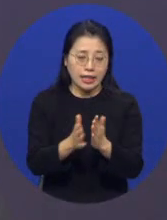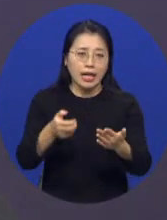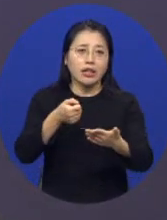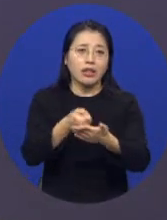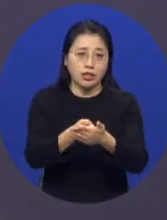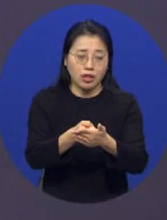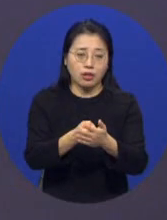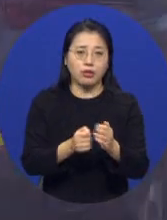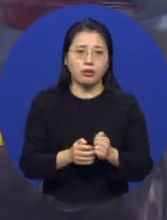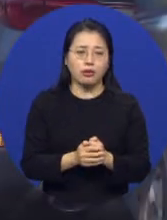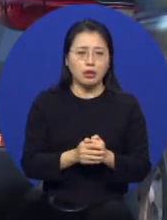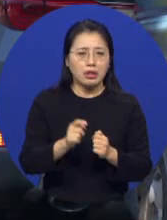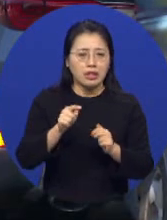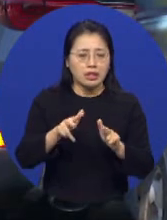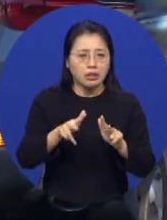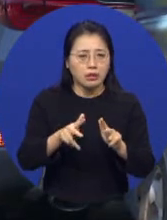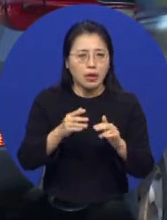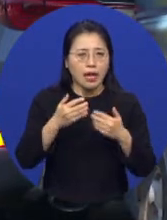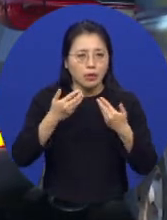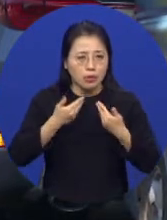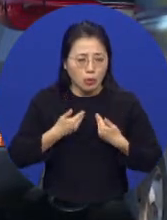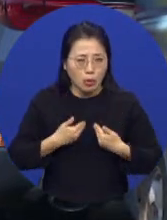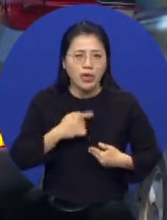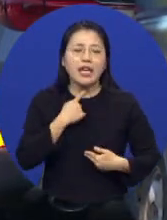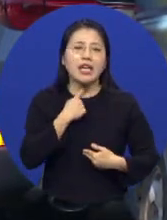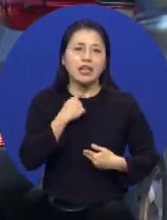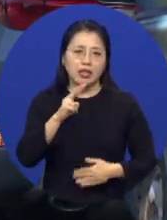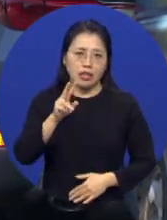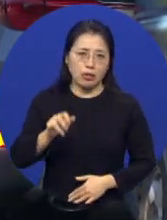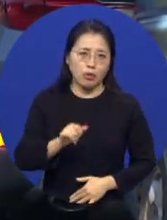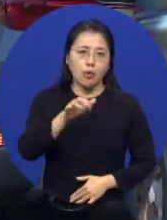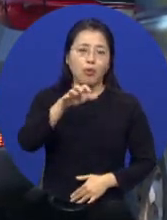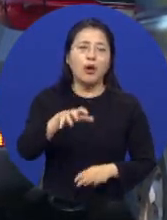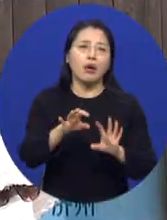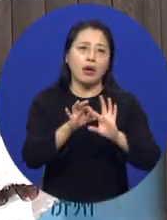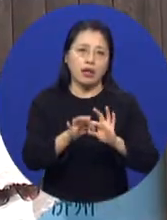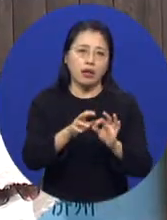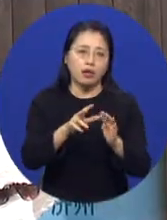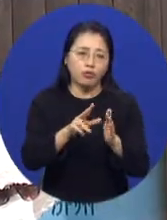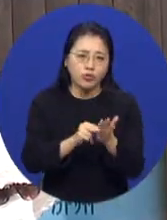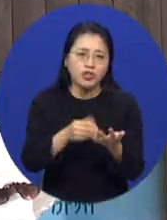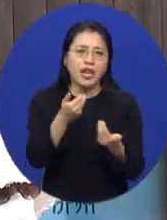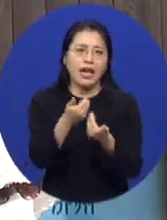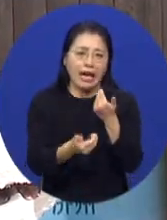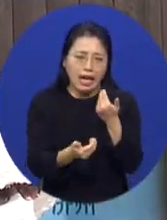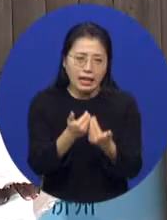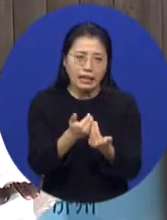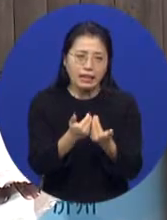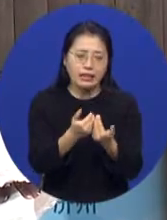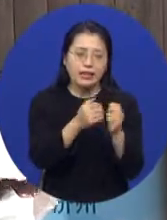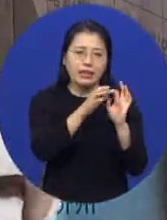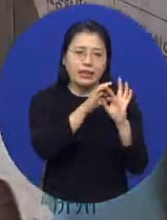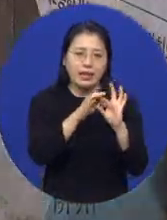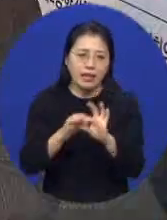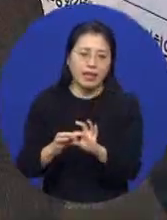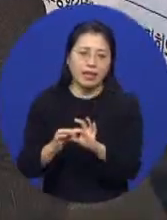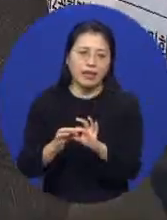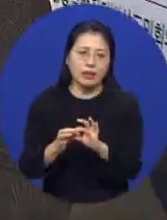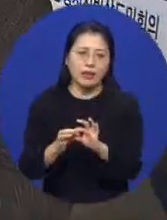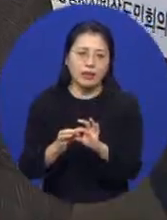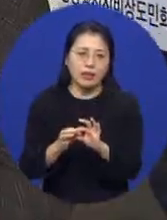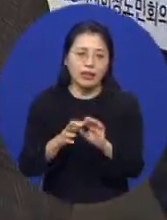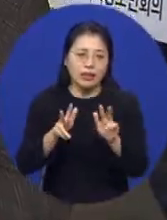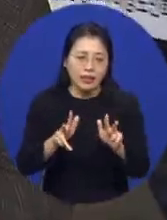결정하면서 한동안 수면 아래로 가라앉았던 제주 제2공항을 둘러싼 갈등과 진통이 다시 불거질 것으로